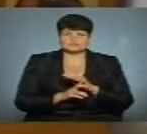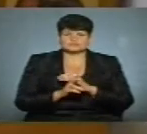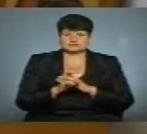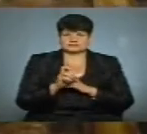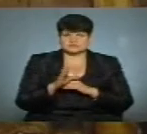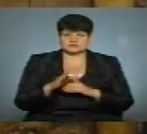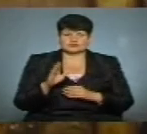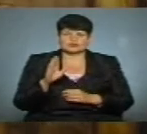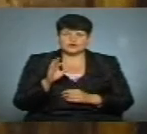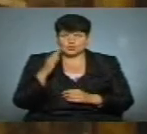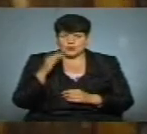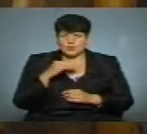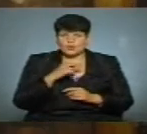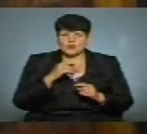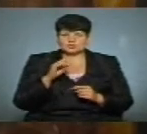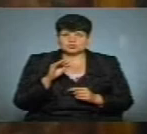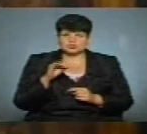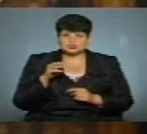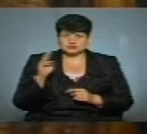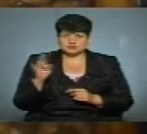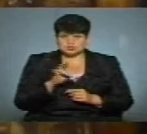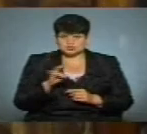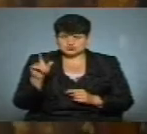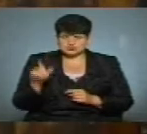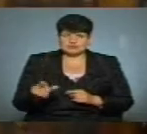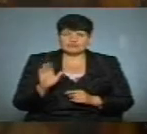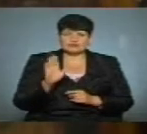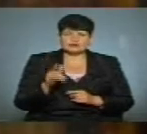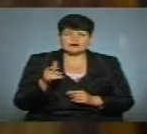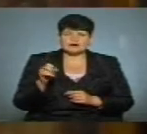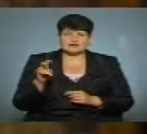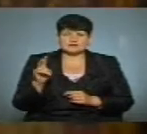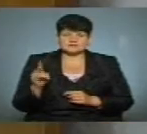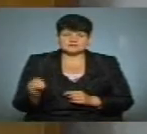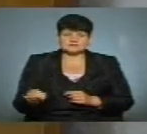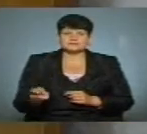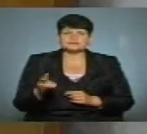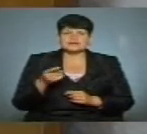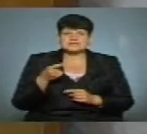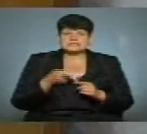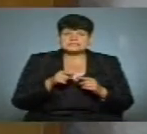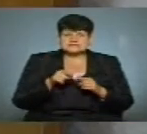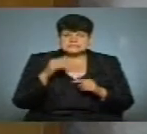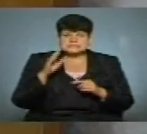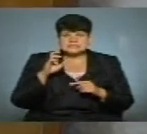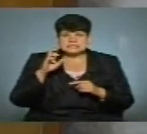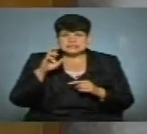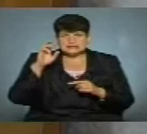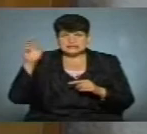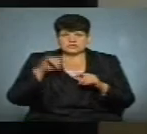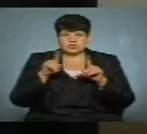отцю Віктору Галкіну. Про це розповів слідчий Нацполіції Тернопільщини Назарій Туркут. За його словами, ці ікони викрали